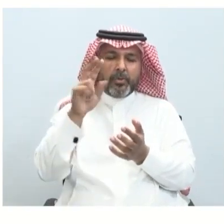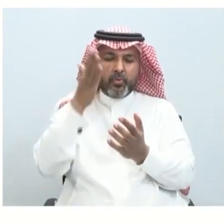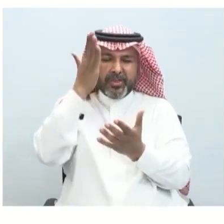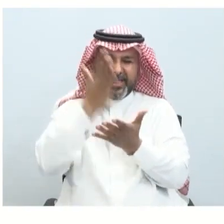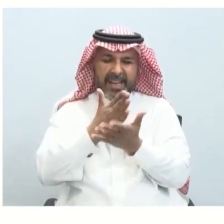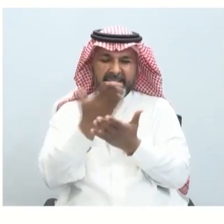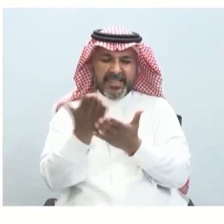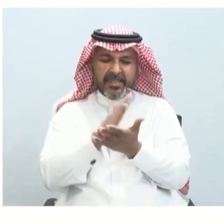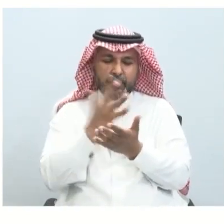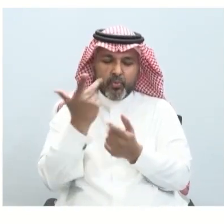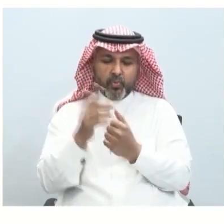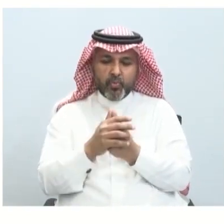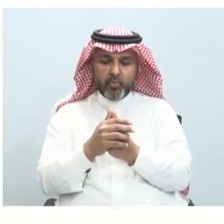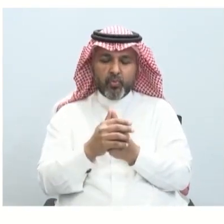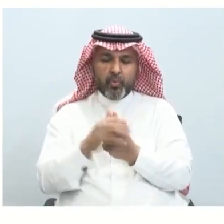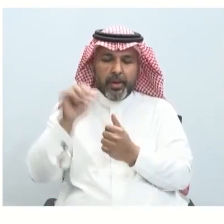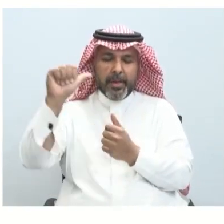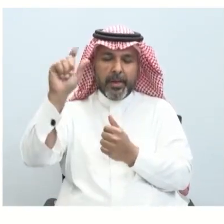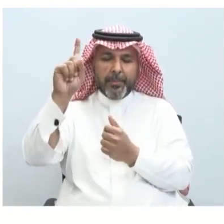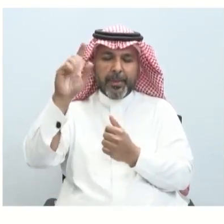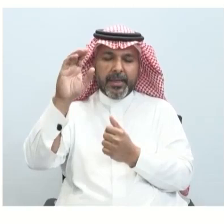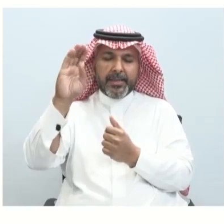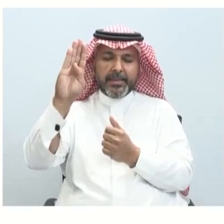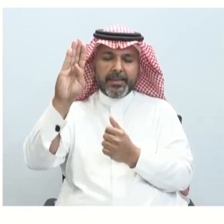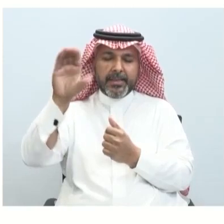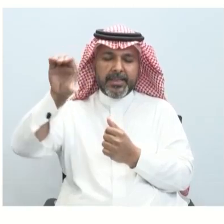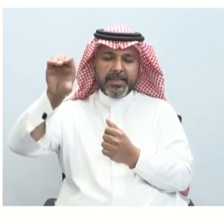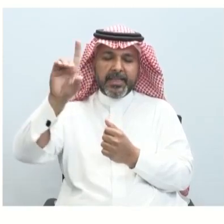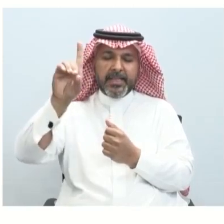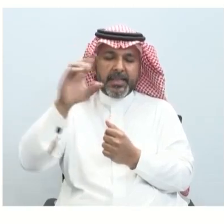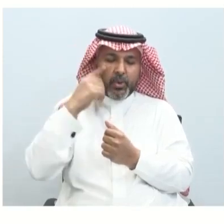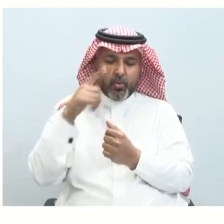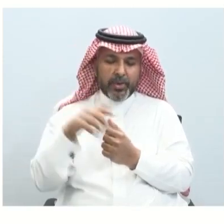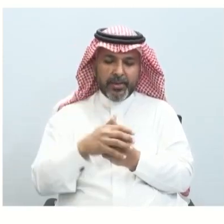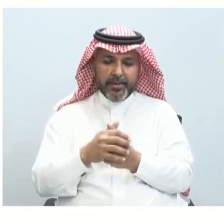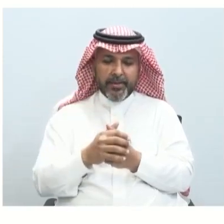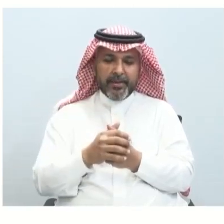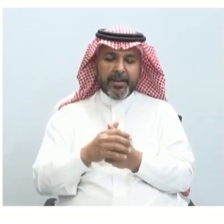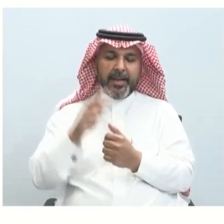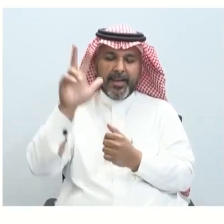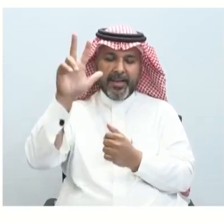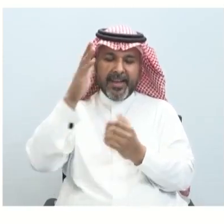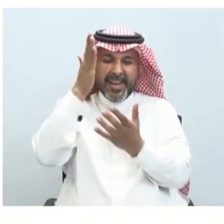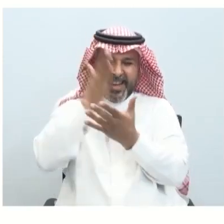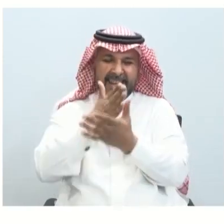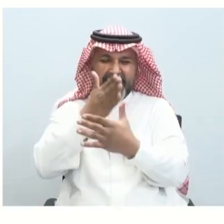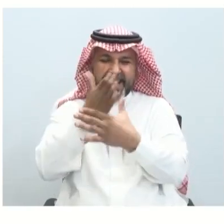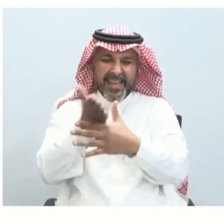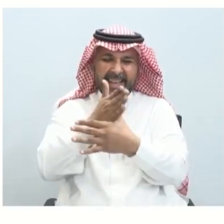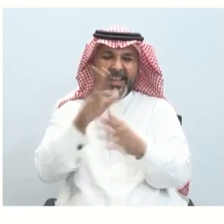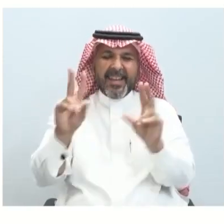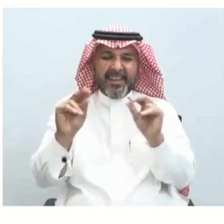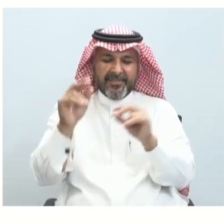هل هي دوره الخليه الطوره البيني انقسام السيتوبلازم ام الانقسام المتساوي والانقسام المتساوي